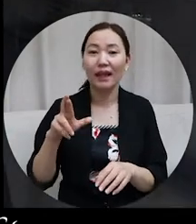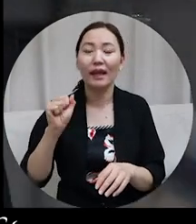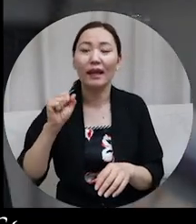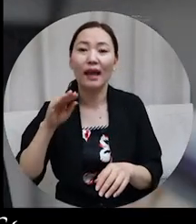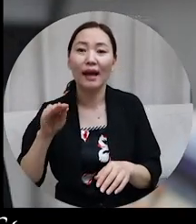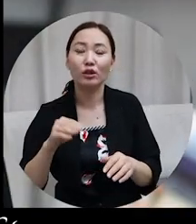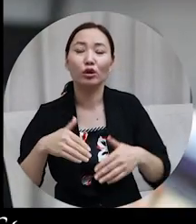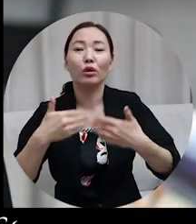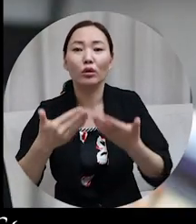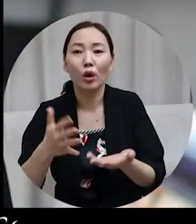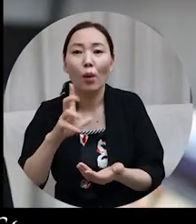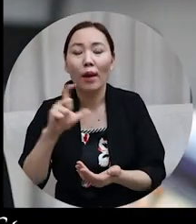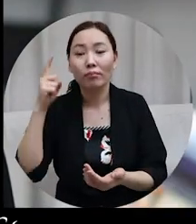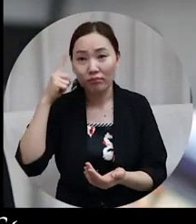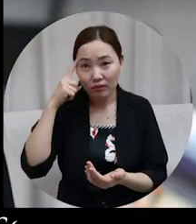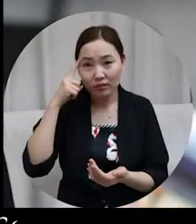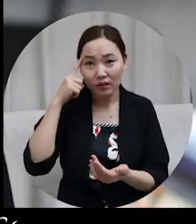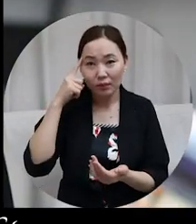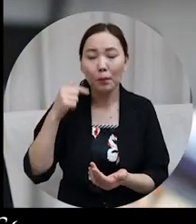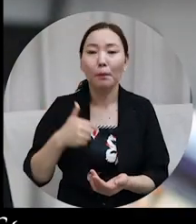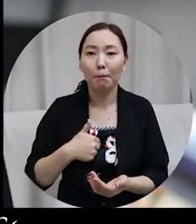хэрэг. Тэгэхээр сайн явж